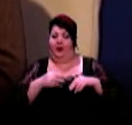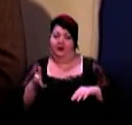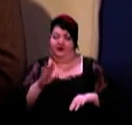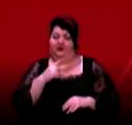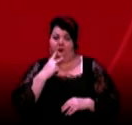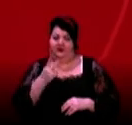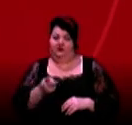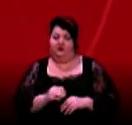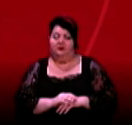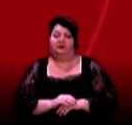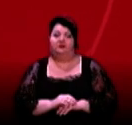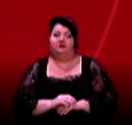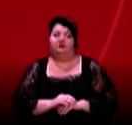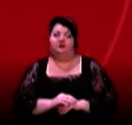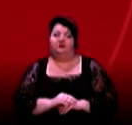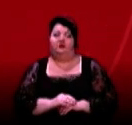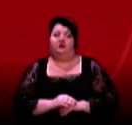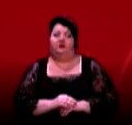подивимося.